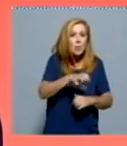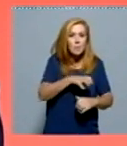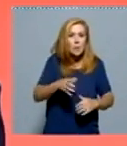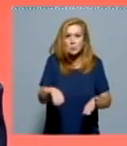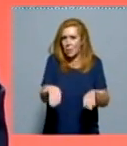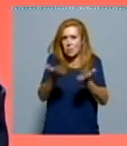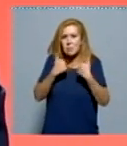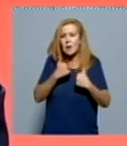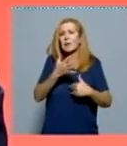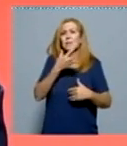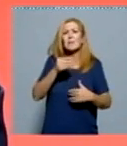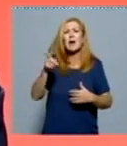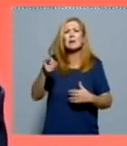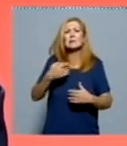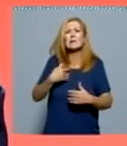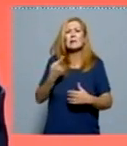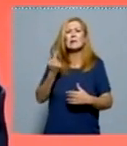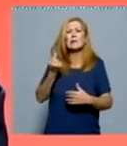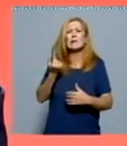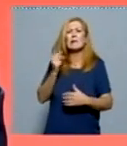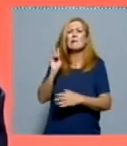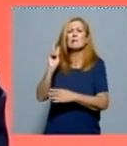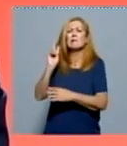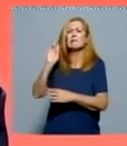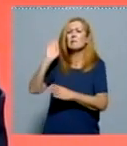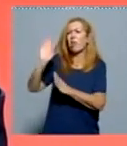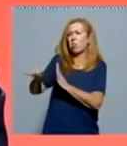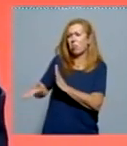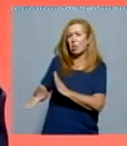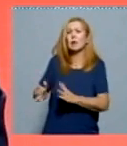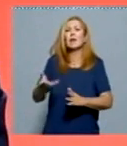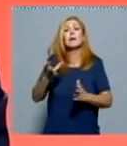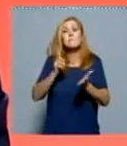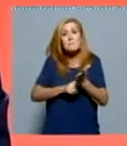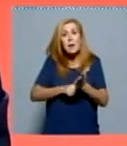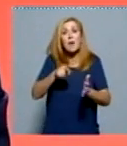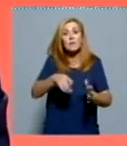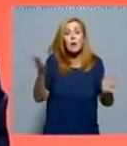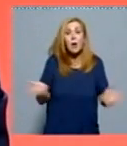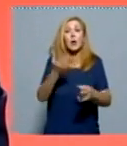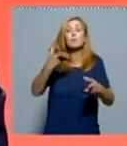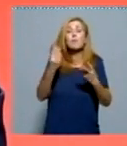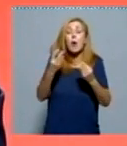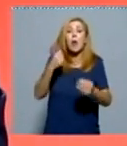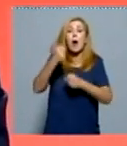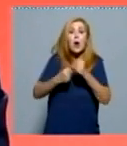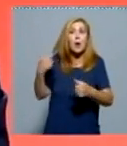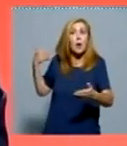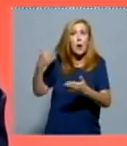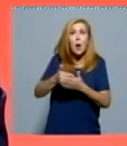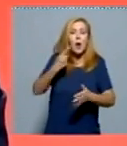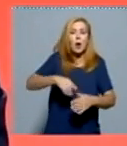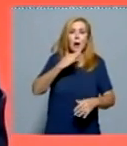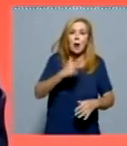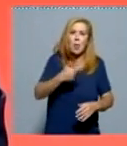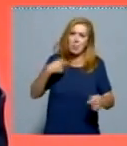αδικημένη και πρέπει επιτέλους αυτά τα έργα που εδώ και πάρα πολλά χρόνια ακούν οι κριτικοί ότι θα προχωρήσουν,